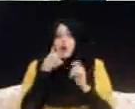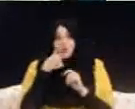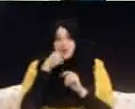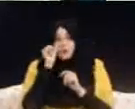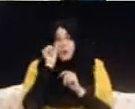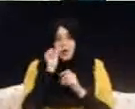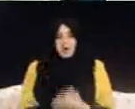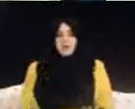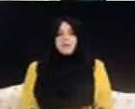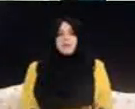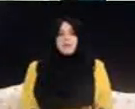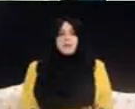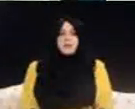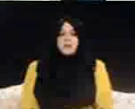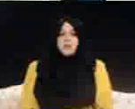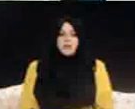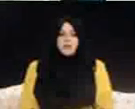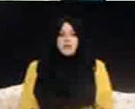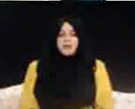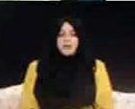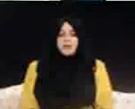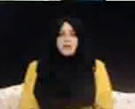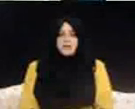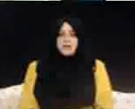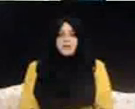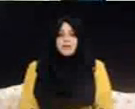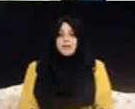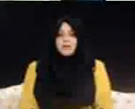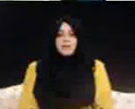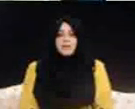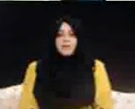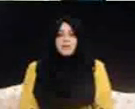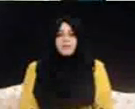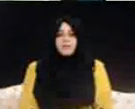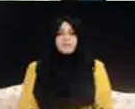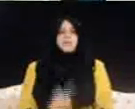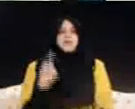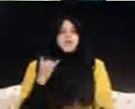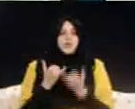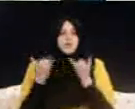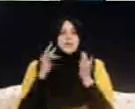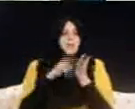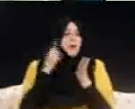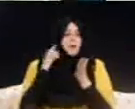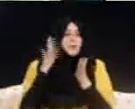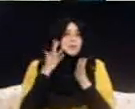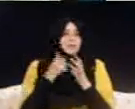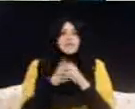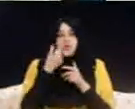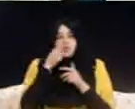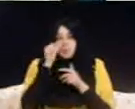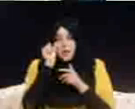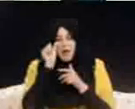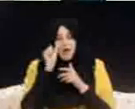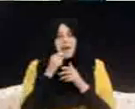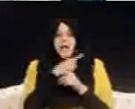يعني. واش مش واش قلتي له يا فاطمة؟ صبر الوضوء. قلت له تاعي. ايه. يدير الشمة حاجة كما حاجة قدركم.